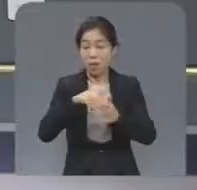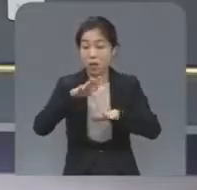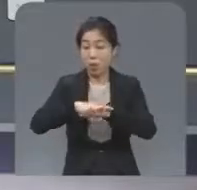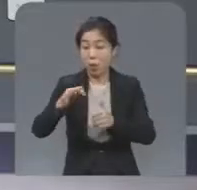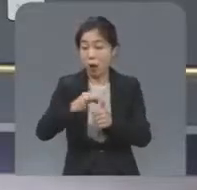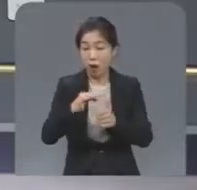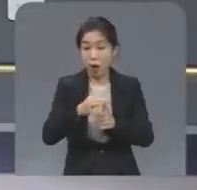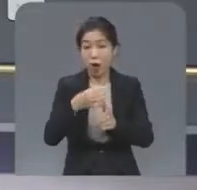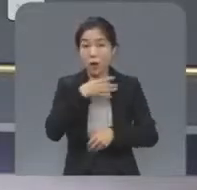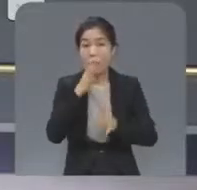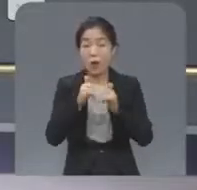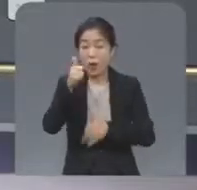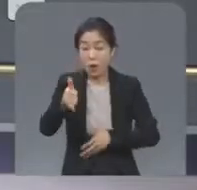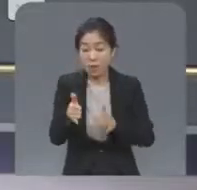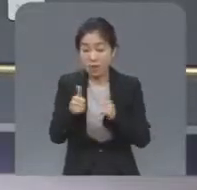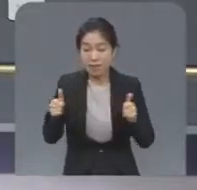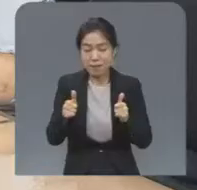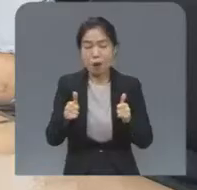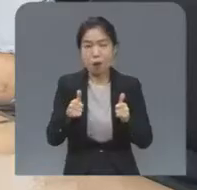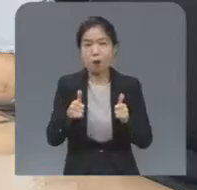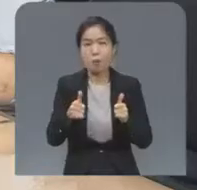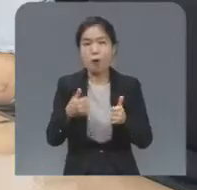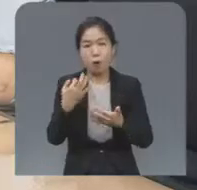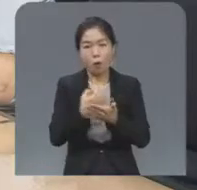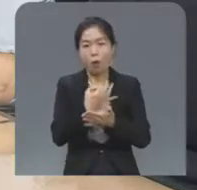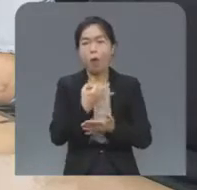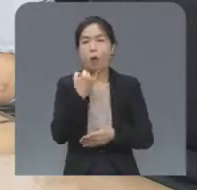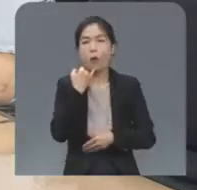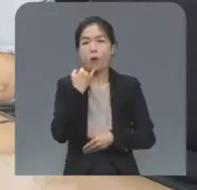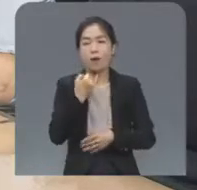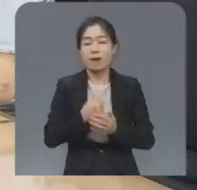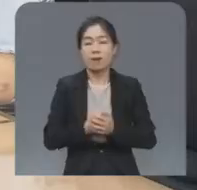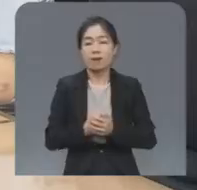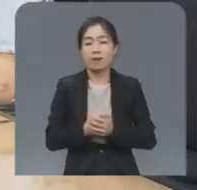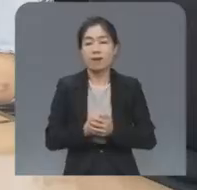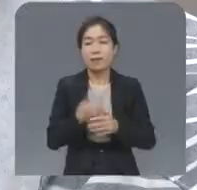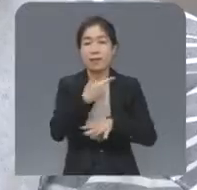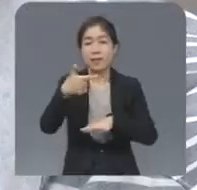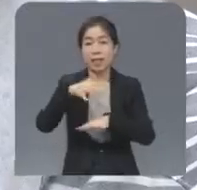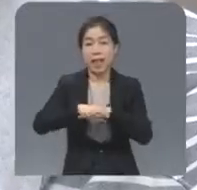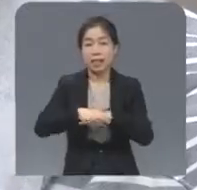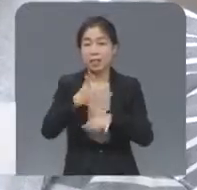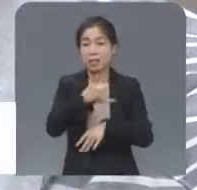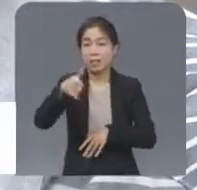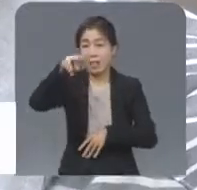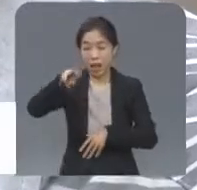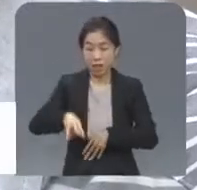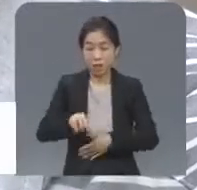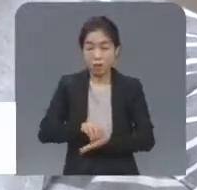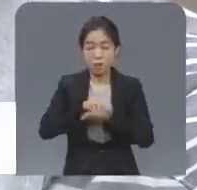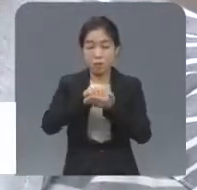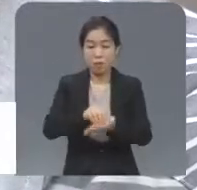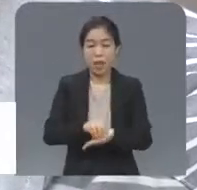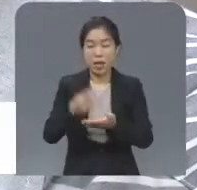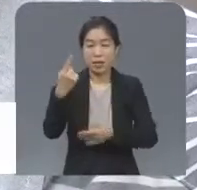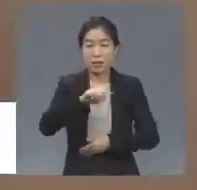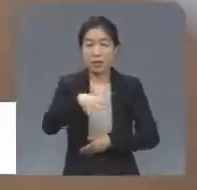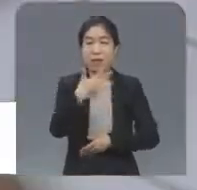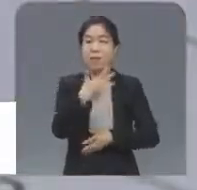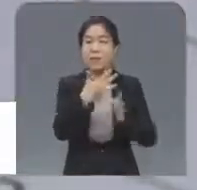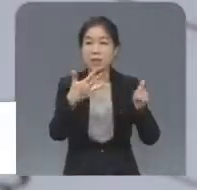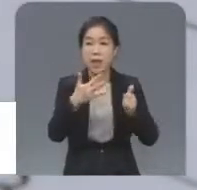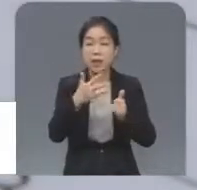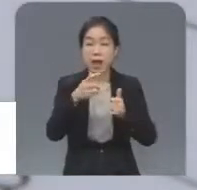농지연금도 고령의 농업인들에게 든든한 버팀목이 되고 있습니다. 대전, 세종, 충남 지역 가입자 1,800명의